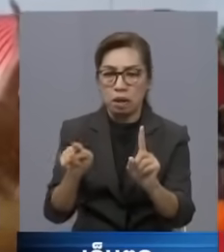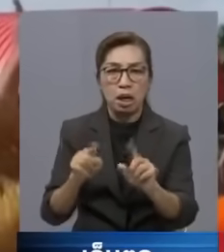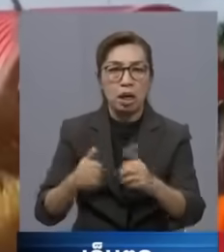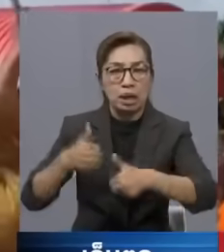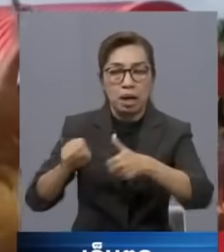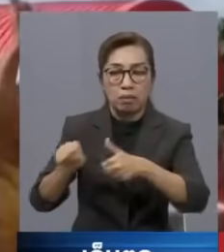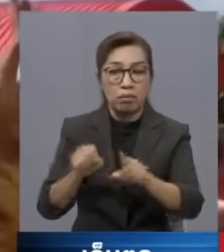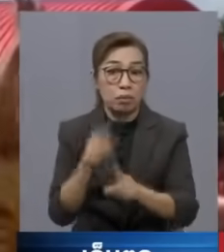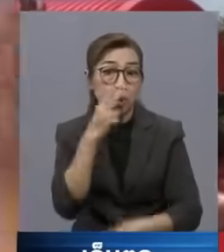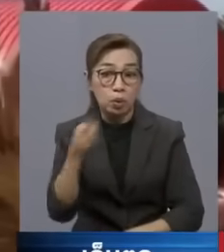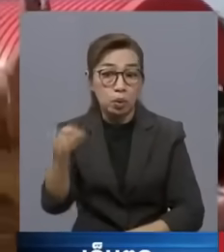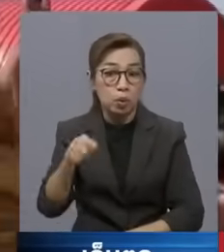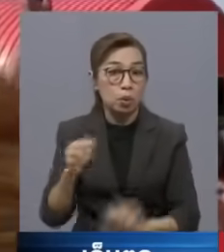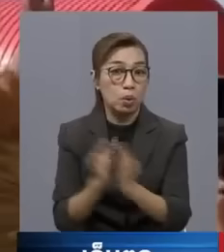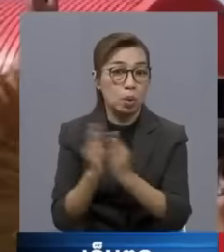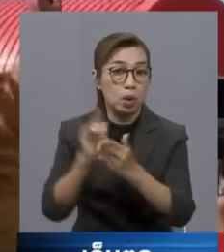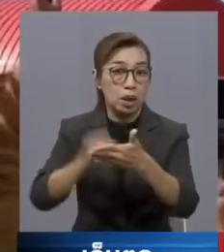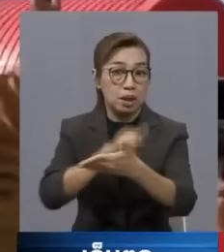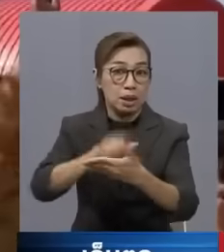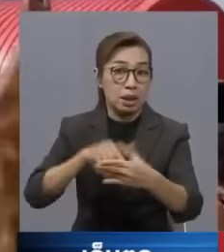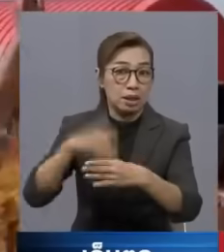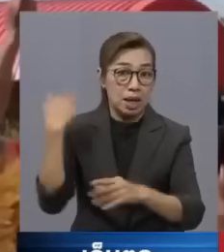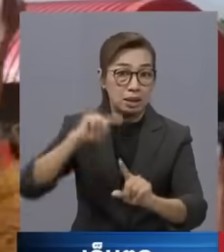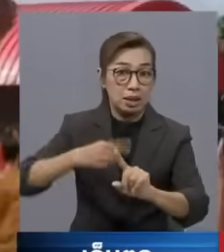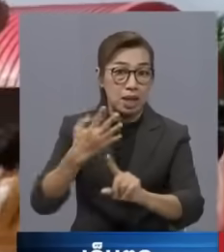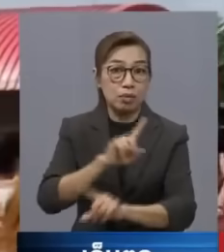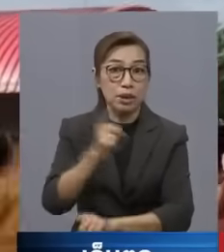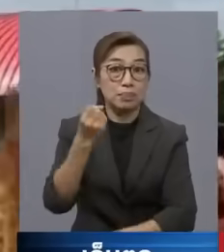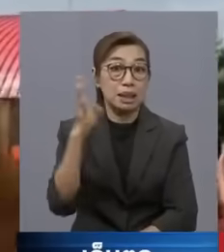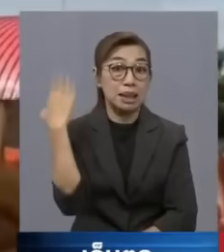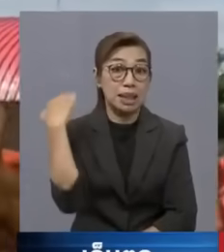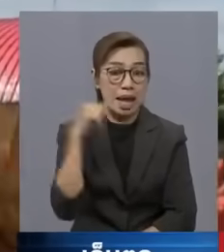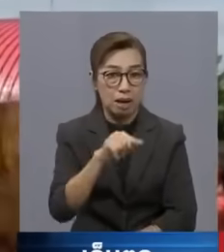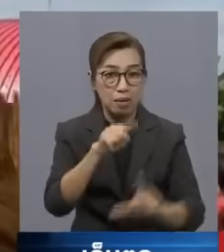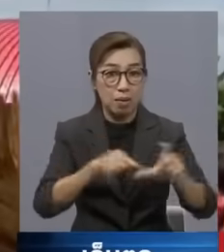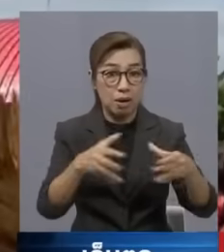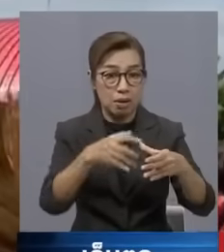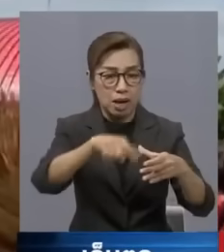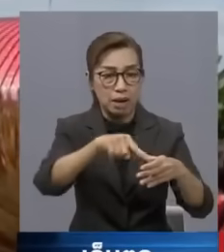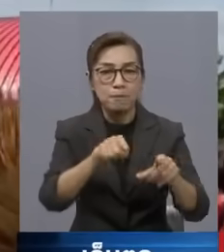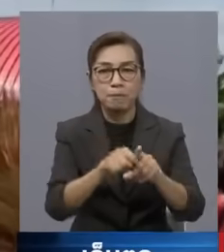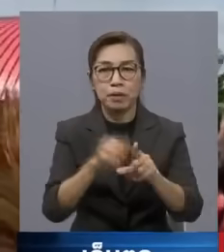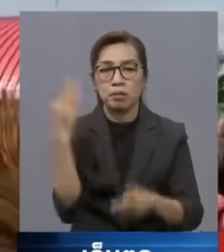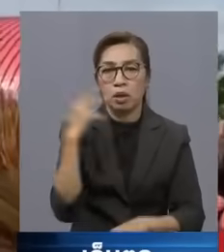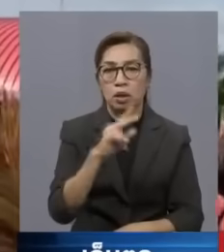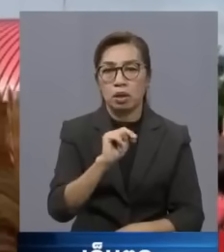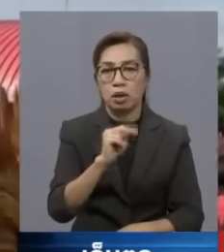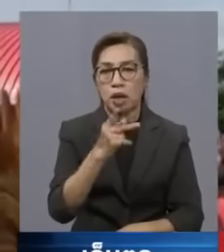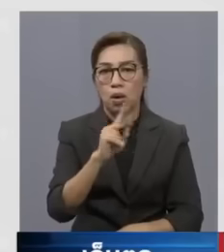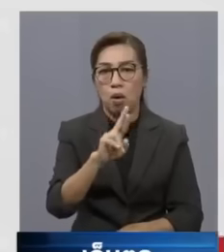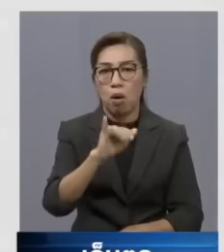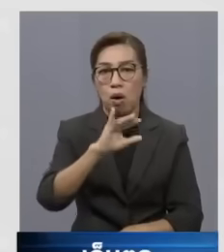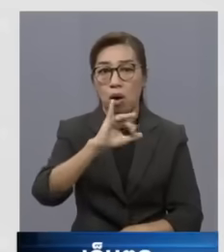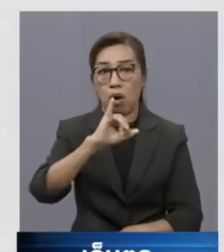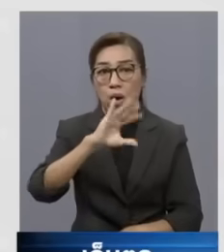ถ้าเราย้อนดูผลการเลือกตั้งในวันที่ 14พฤษภาคมที่ผ่านมานะฮะก้าวไกลเนี่ยโดยคุณนครชัยขุนณรงค์